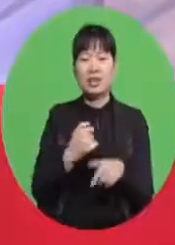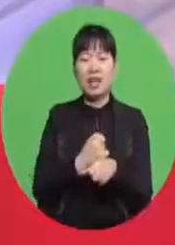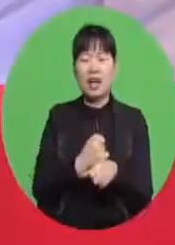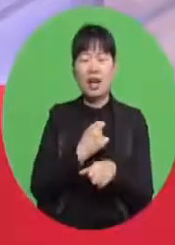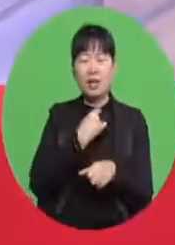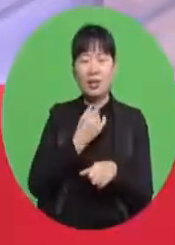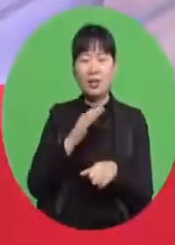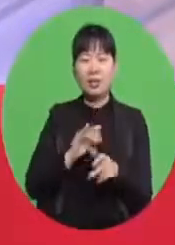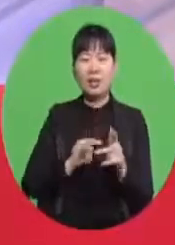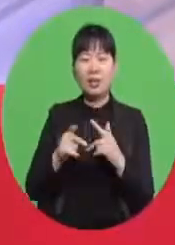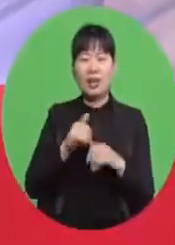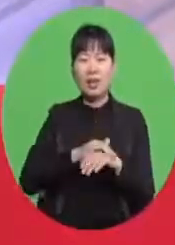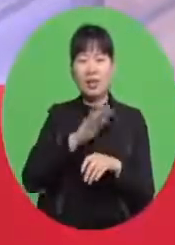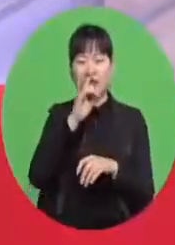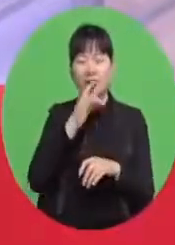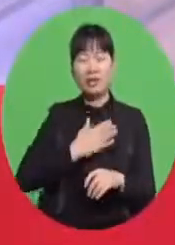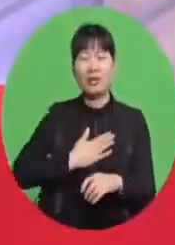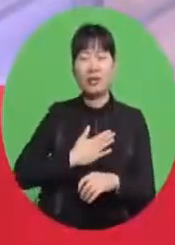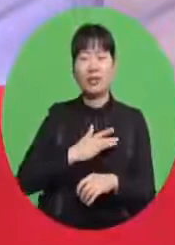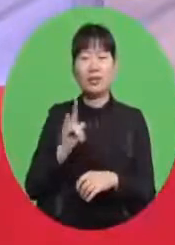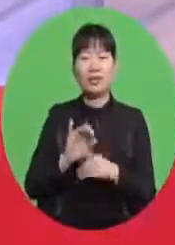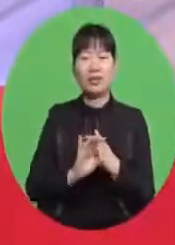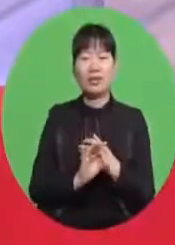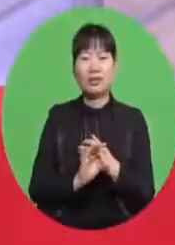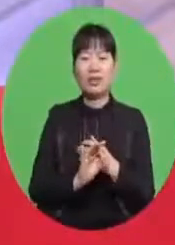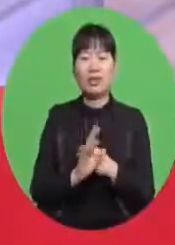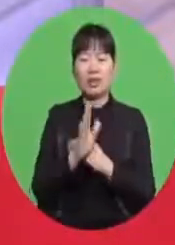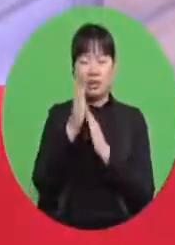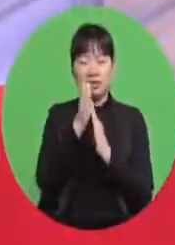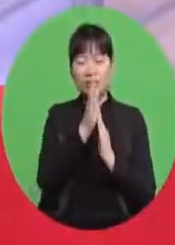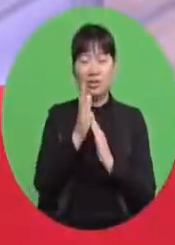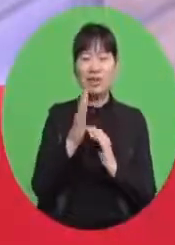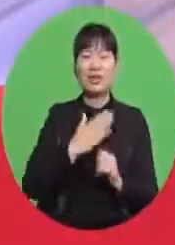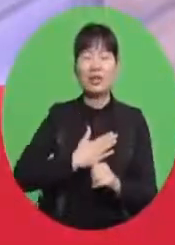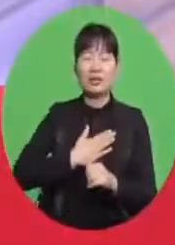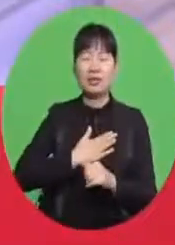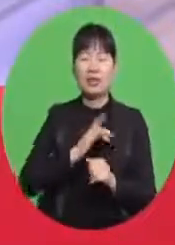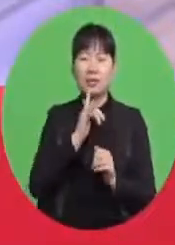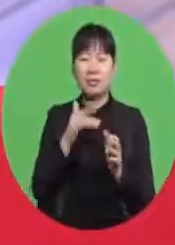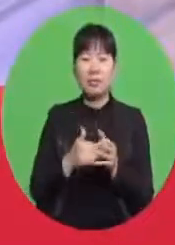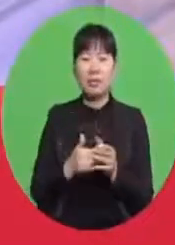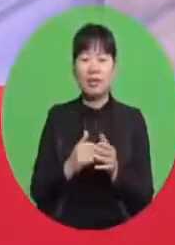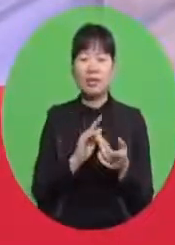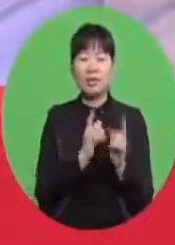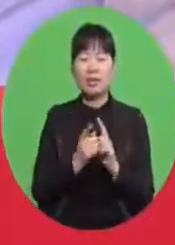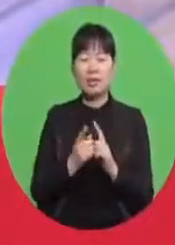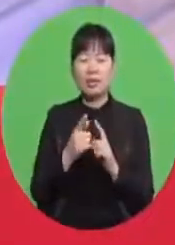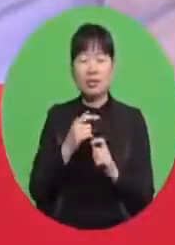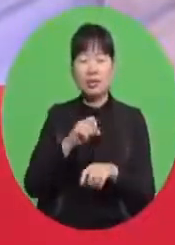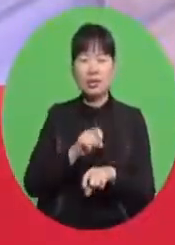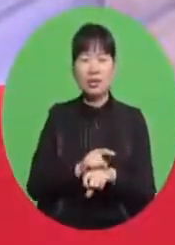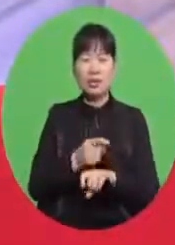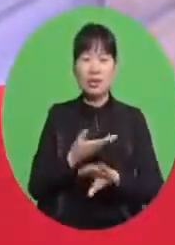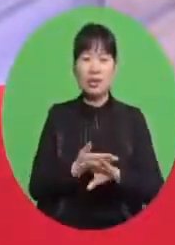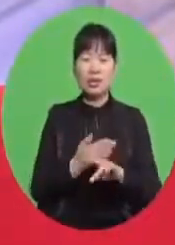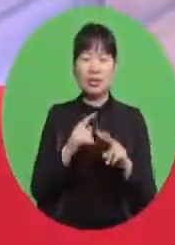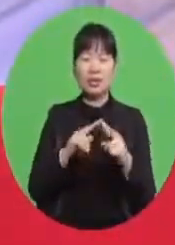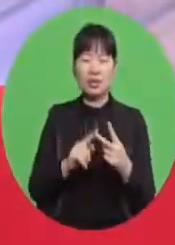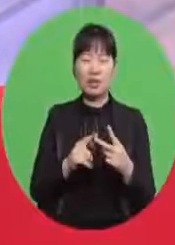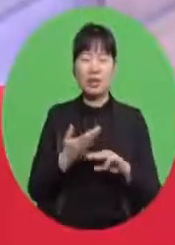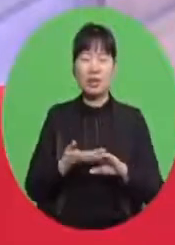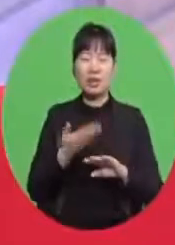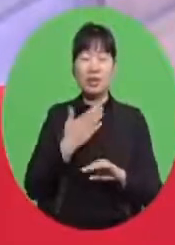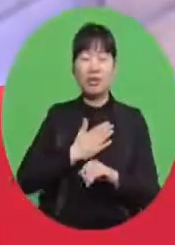해도 이해할 수 없는 감정이 뭐냐면 양가 감정이에요. 그러니까 양가 감정은 서로 성질이 다른 두 가지